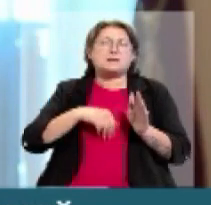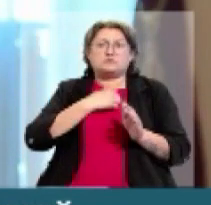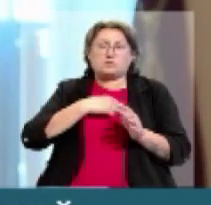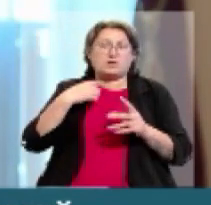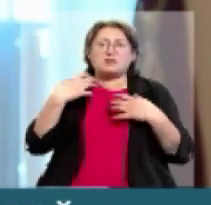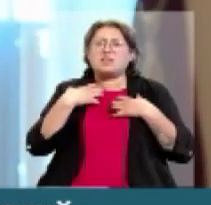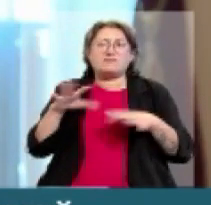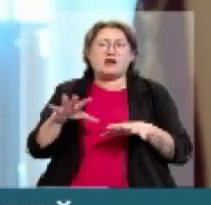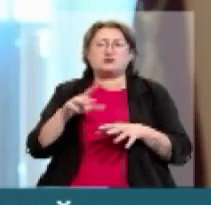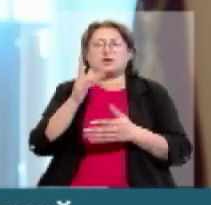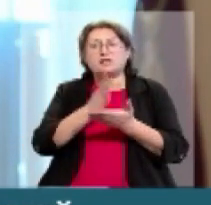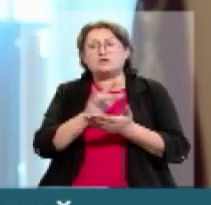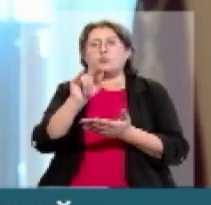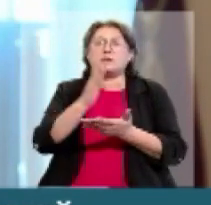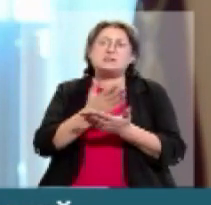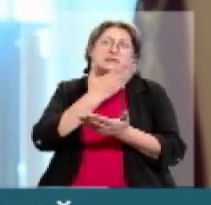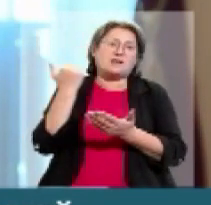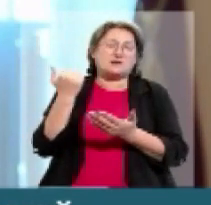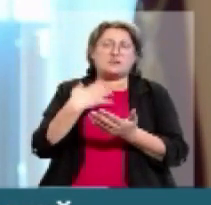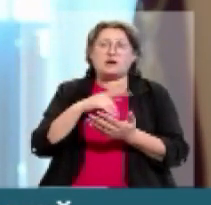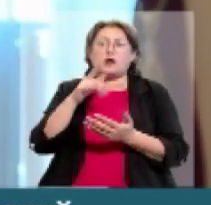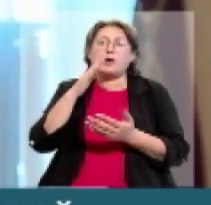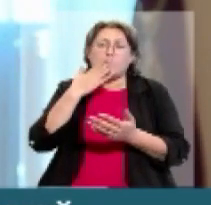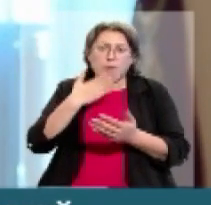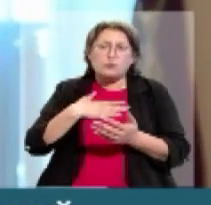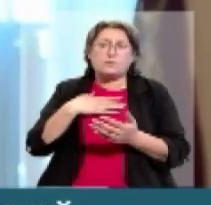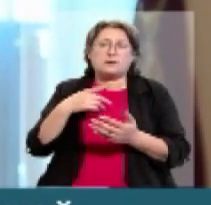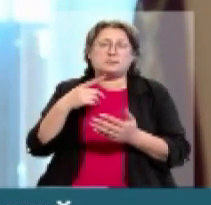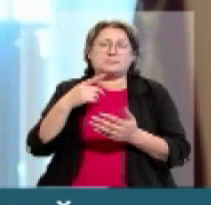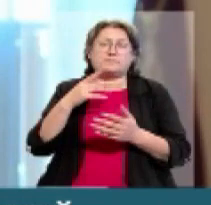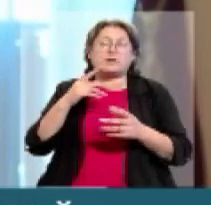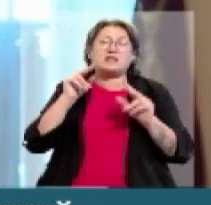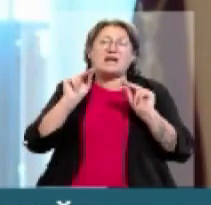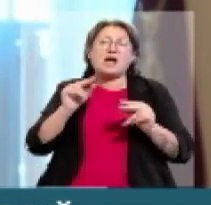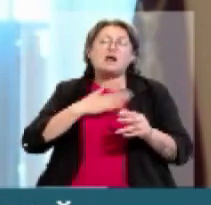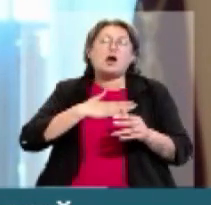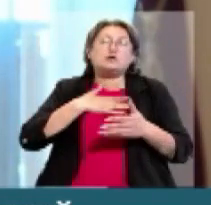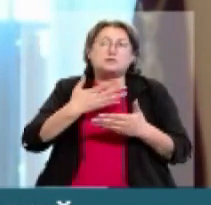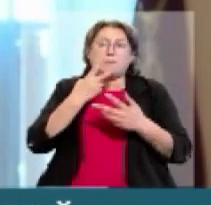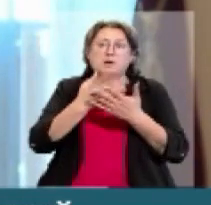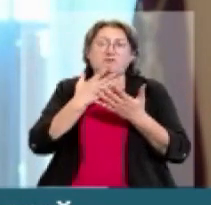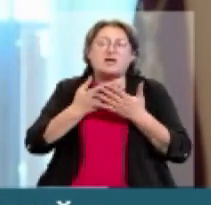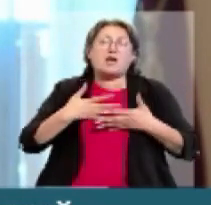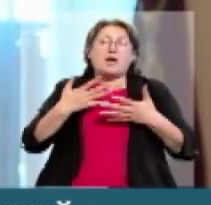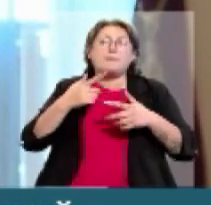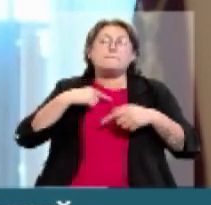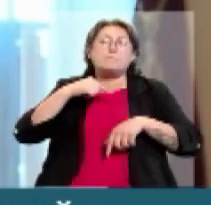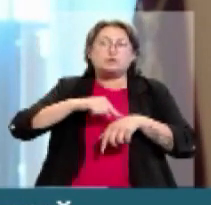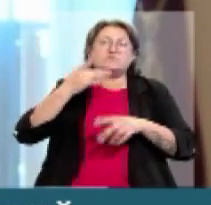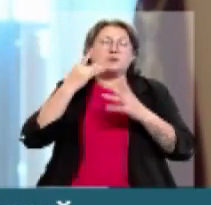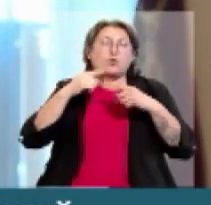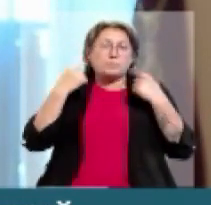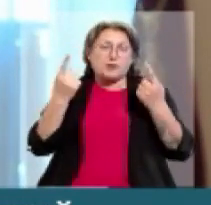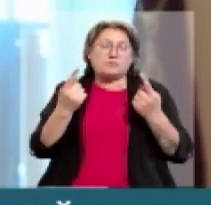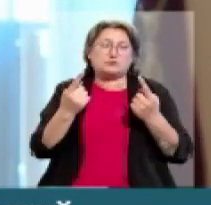не важно, что у тебя есть или чего у тебя нет. Они искренне проявляют свои эмоции, они всегда улыбаются, они